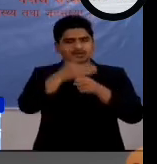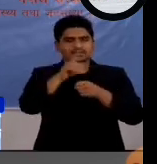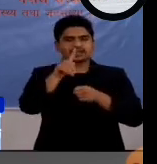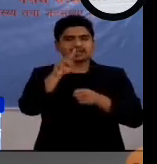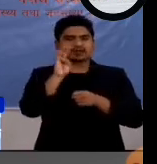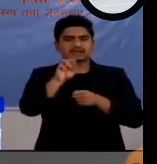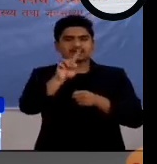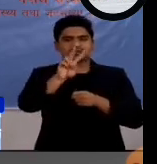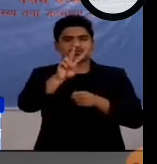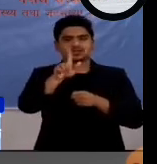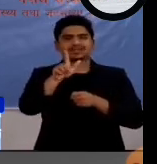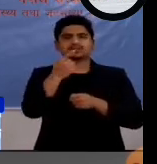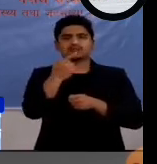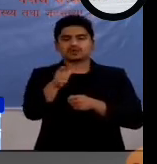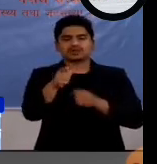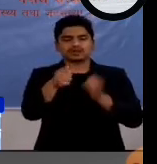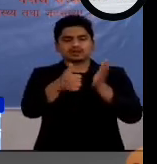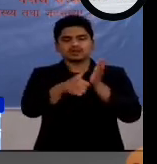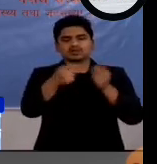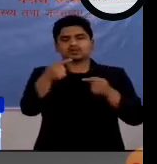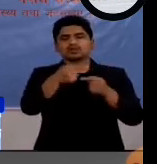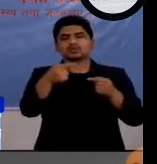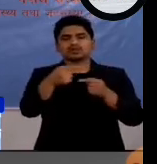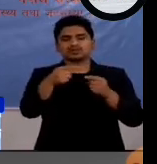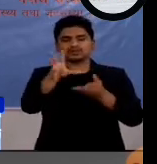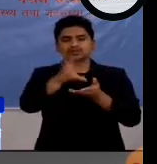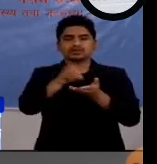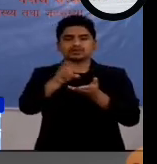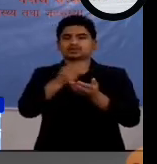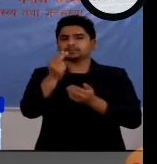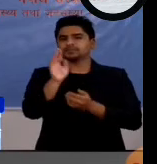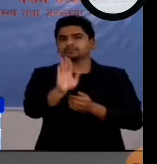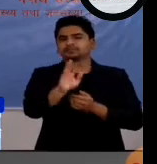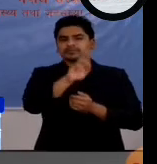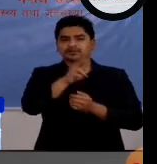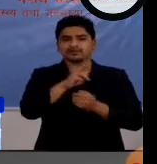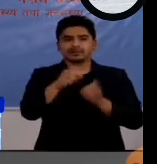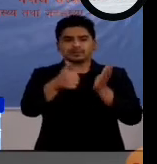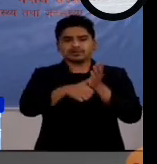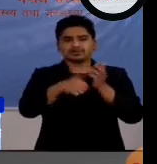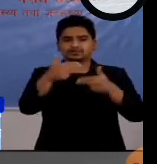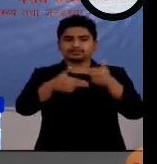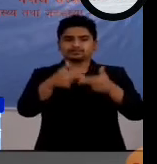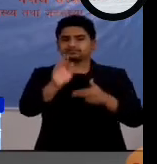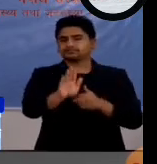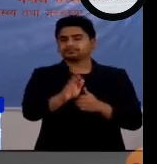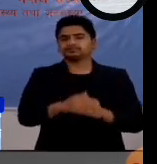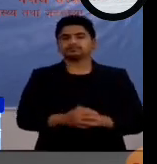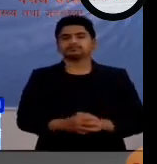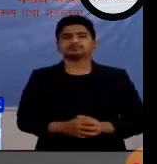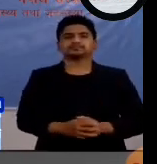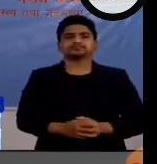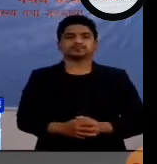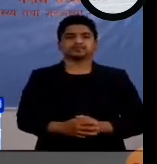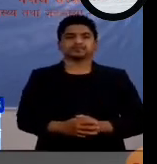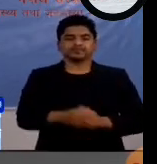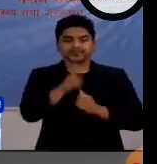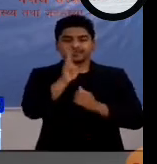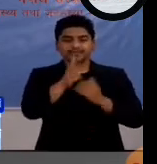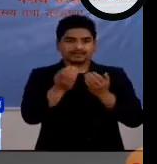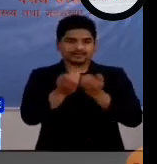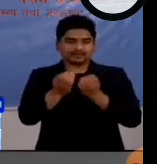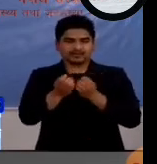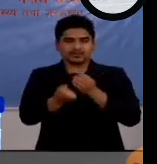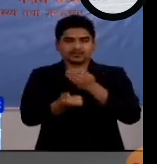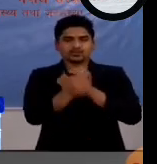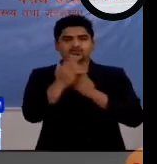अहिले 1027 वटाको नमुना संकलन भइसकेको छ र परीक्षण भइरहेको अवस्था छ।